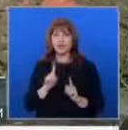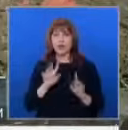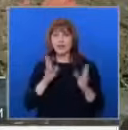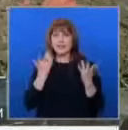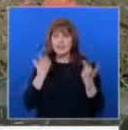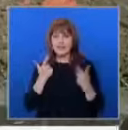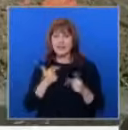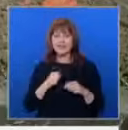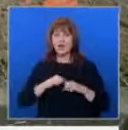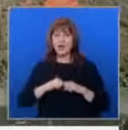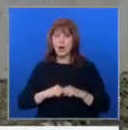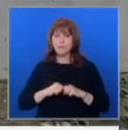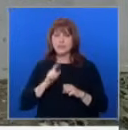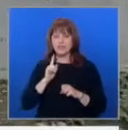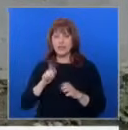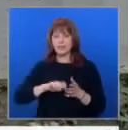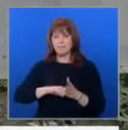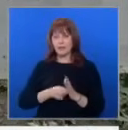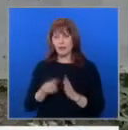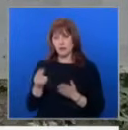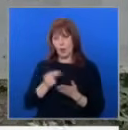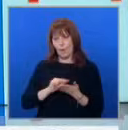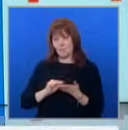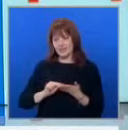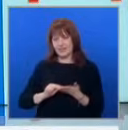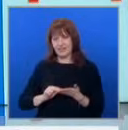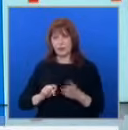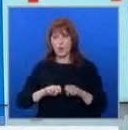общината трябва да приключи описа на щетите по имотите в града.